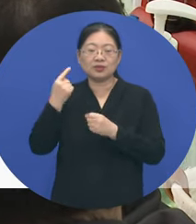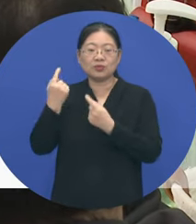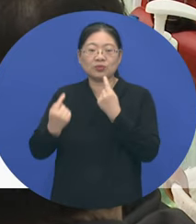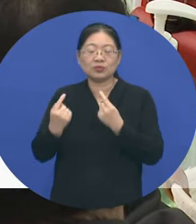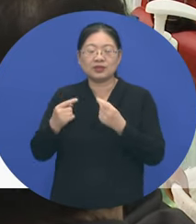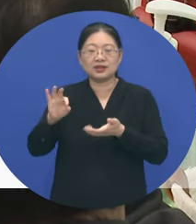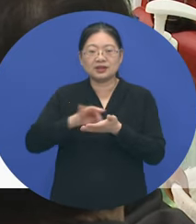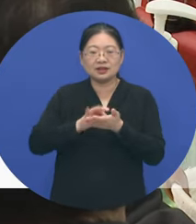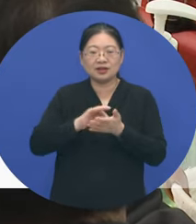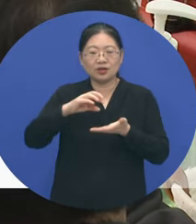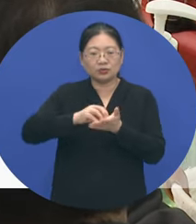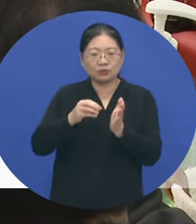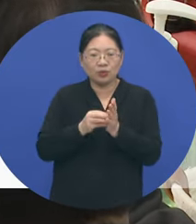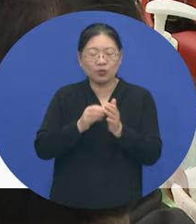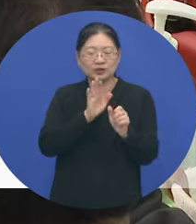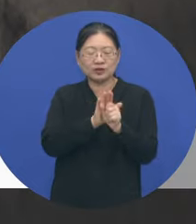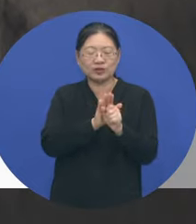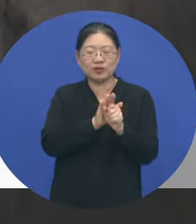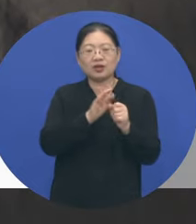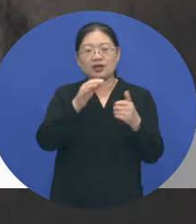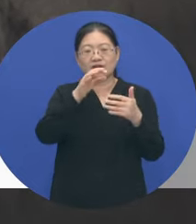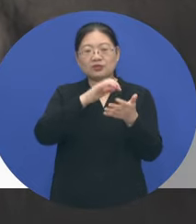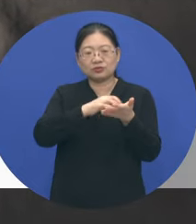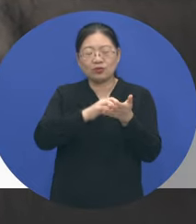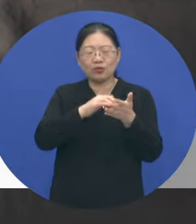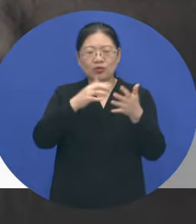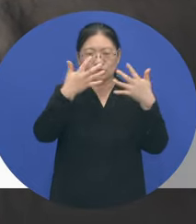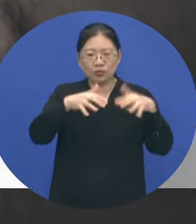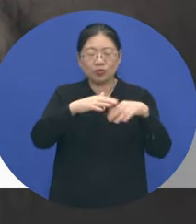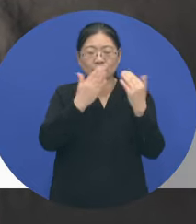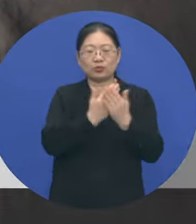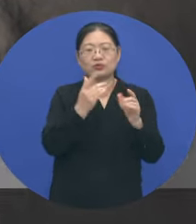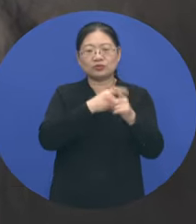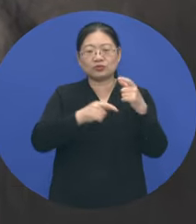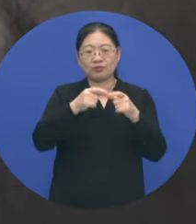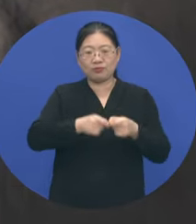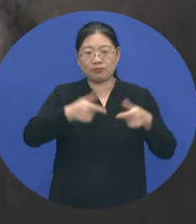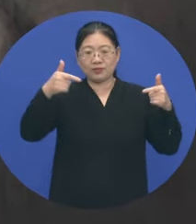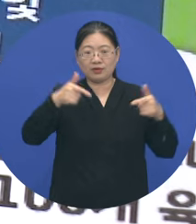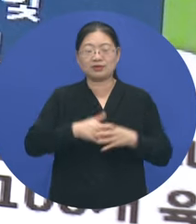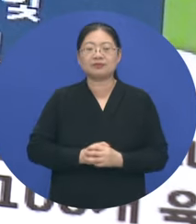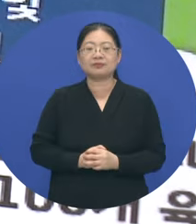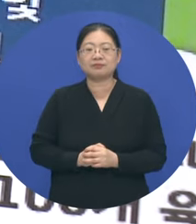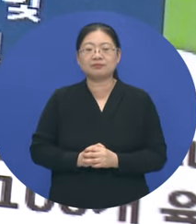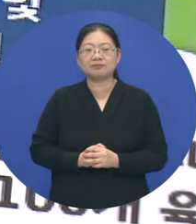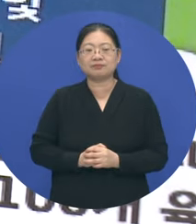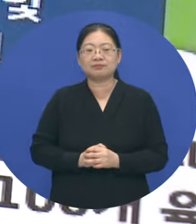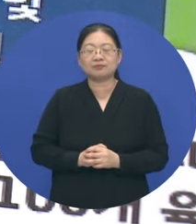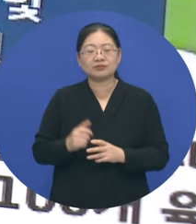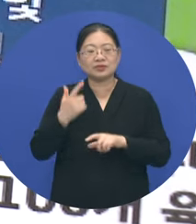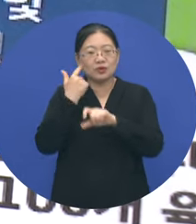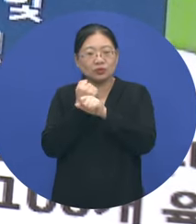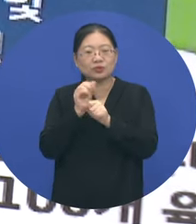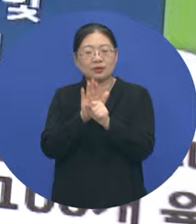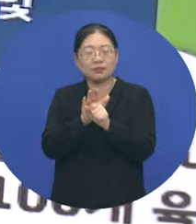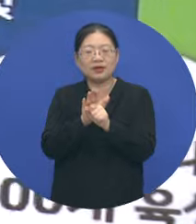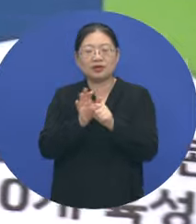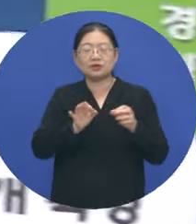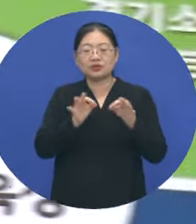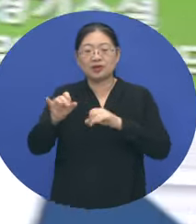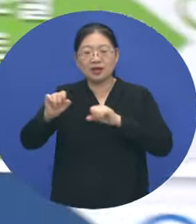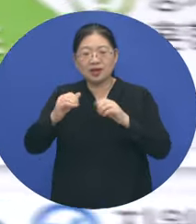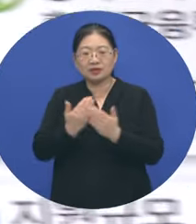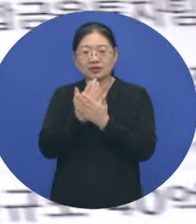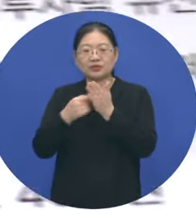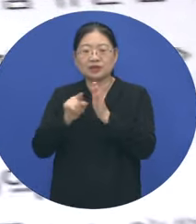지난해보다 예산 규모 지원 대상가 모든 면에서 대폭 확대했습니다 여기에 연구 개발을 위한 지원